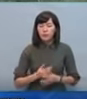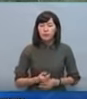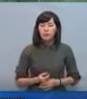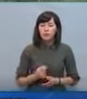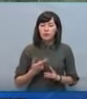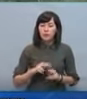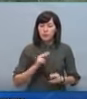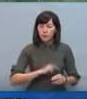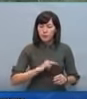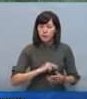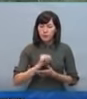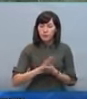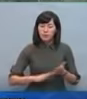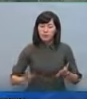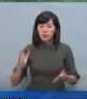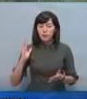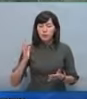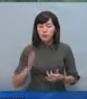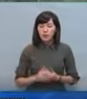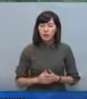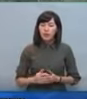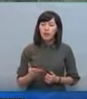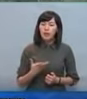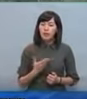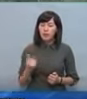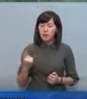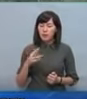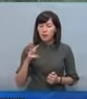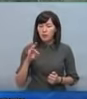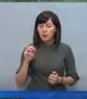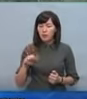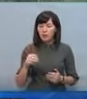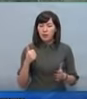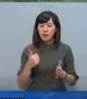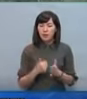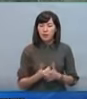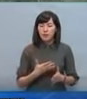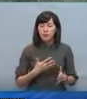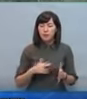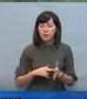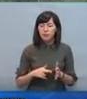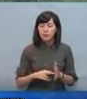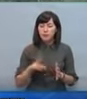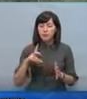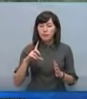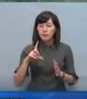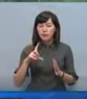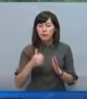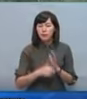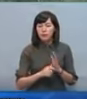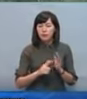Осындай жұмыстар арғарап жалғасын таба беретін болады. Жалпы біз осы 1-ші наурызға дейін осы жердегі жа бізге жоспарланған 167 нысанның бәрін